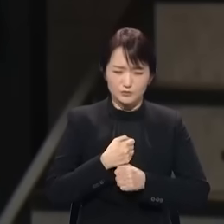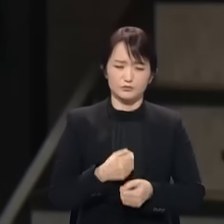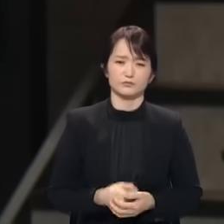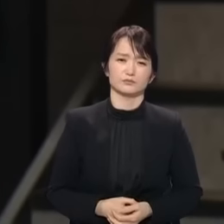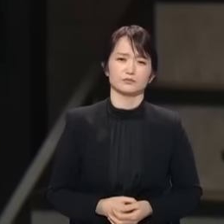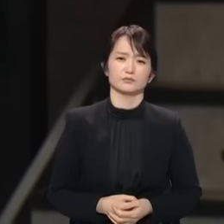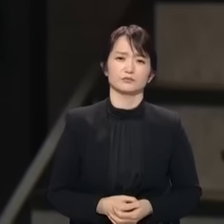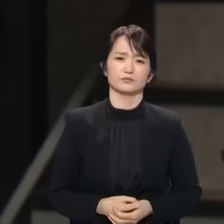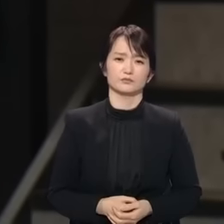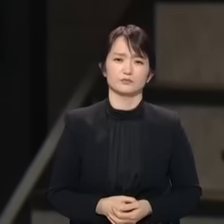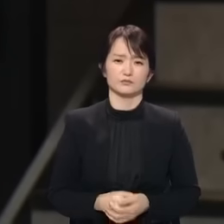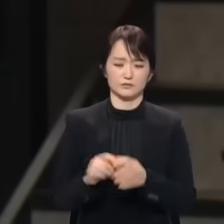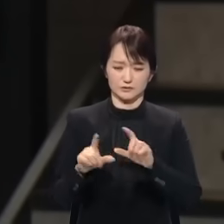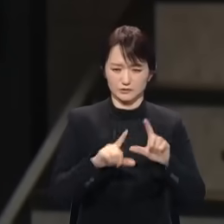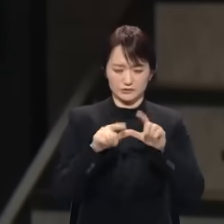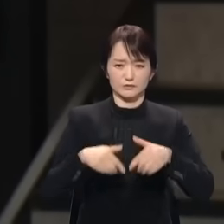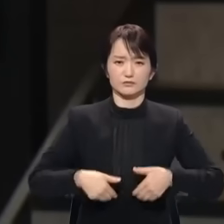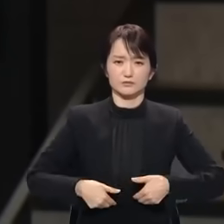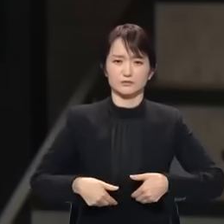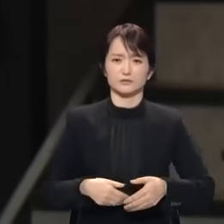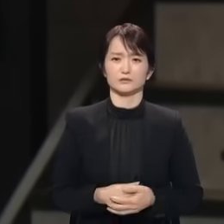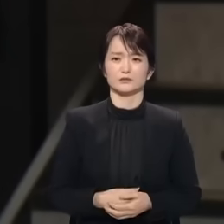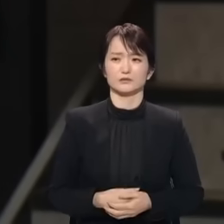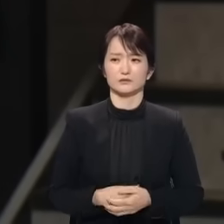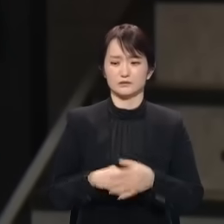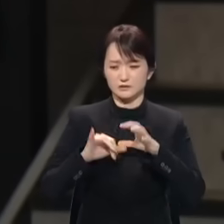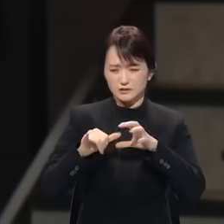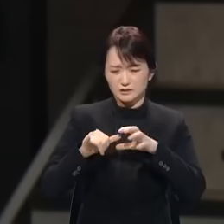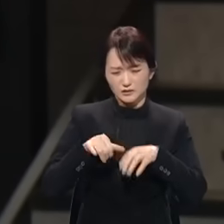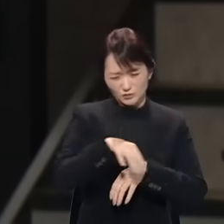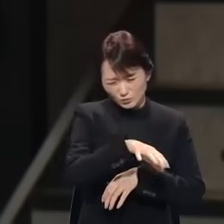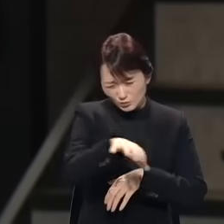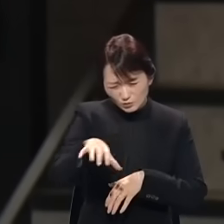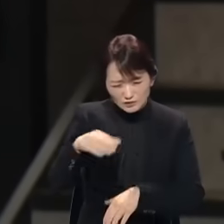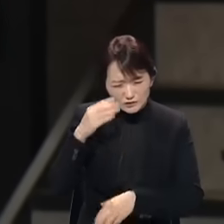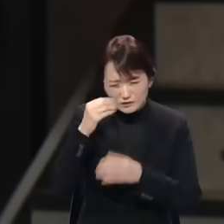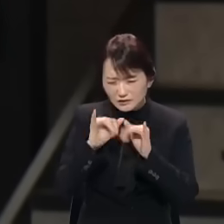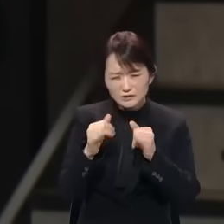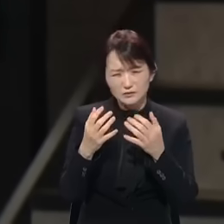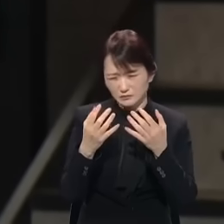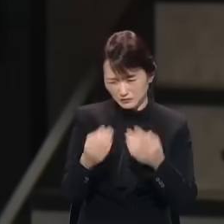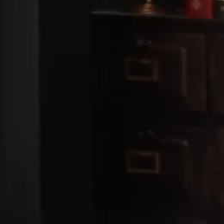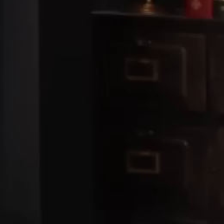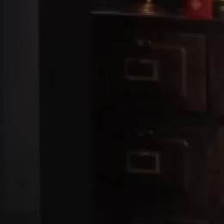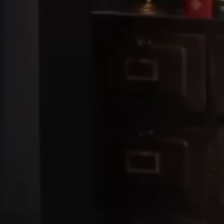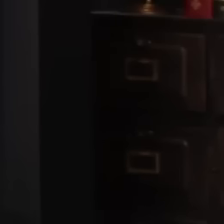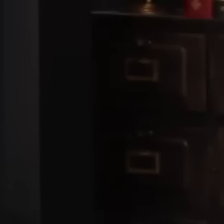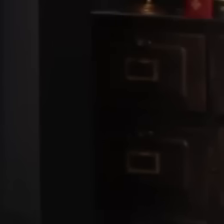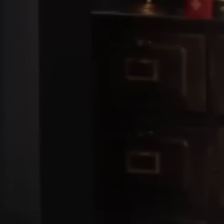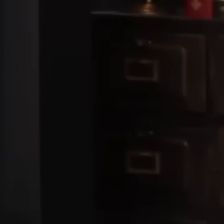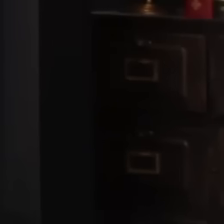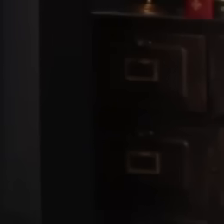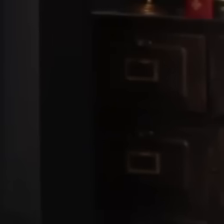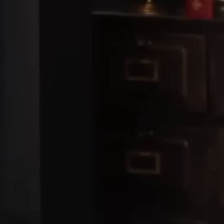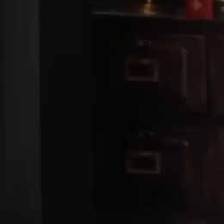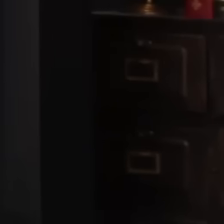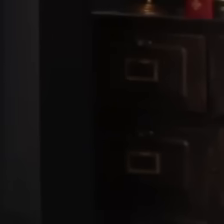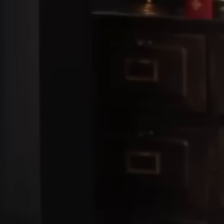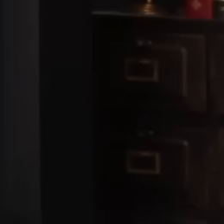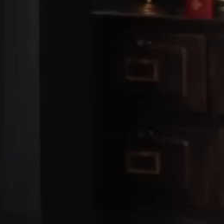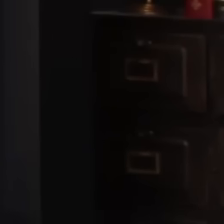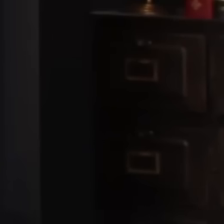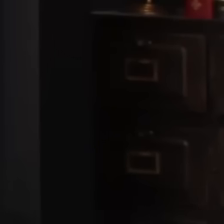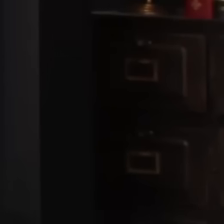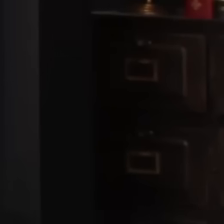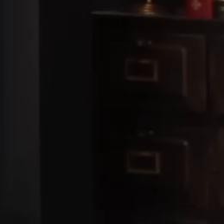우리가 살 필요가 있다 정말이 세상에 이상한 사람들이 너무 많은 거 같습니다 가족 여러분 잊지